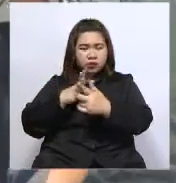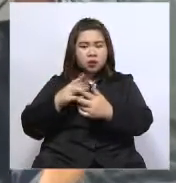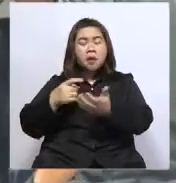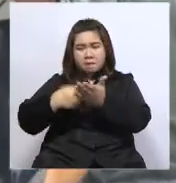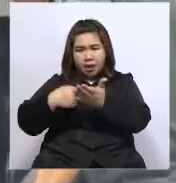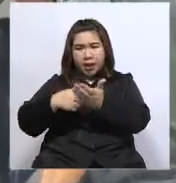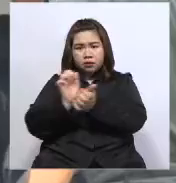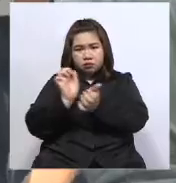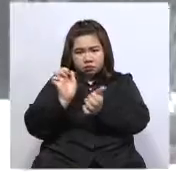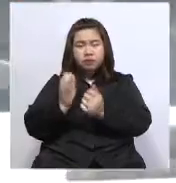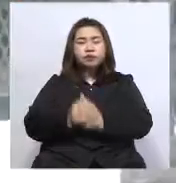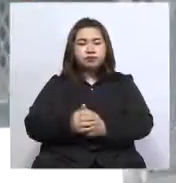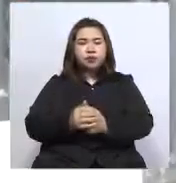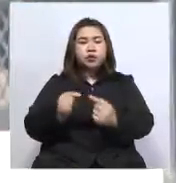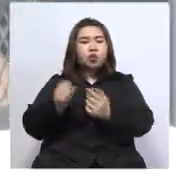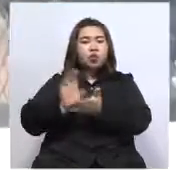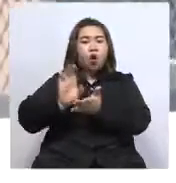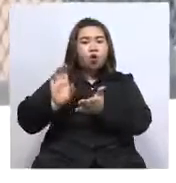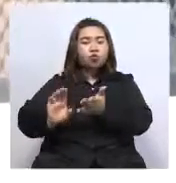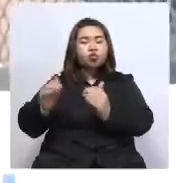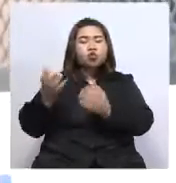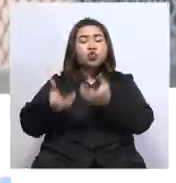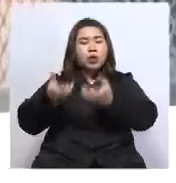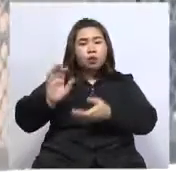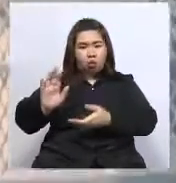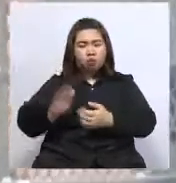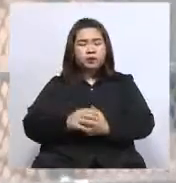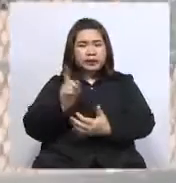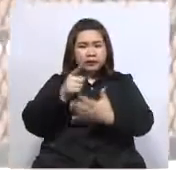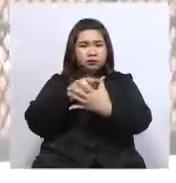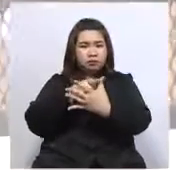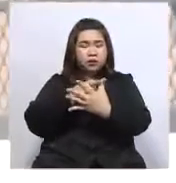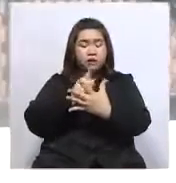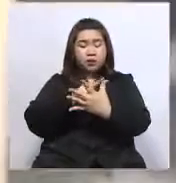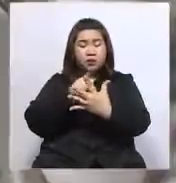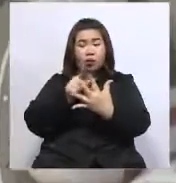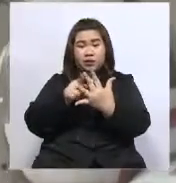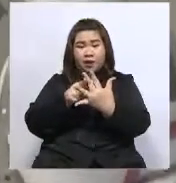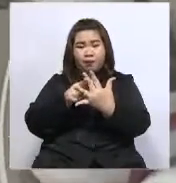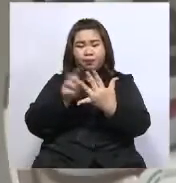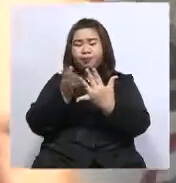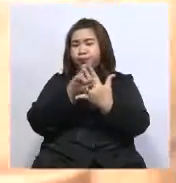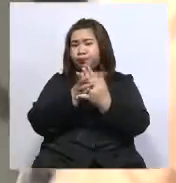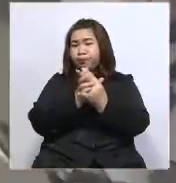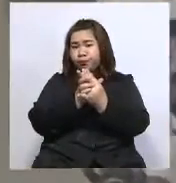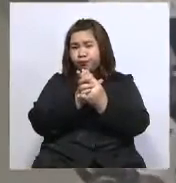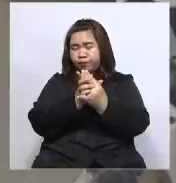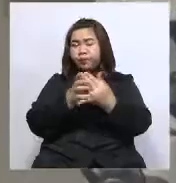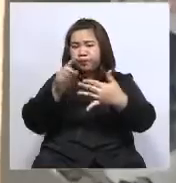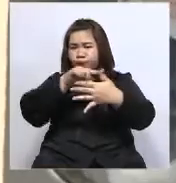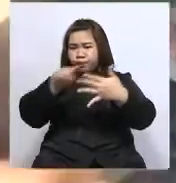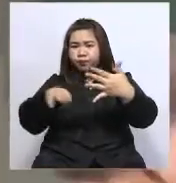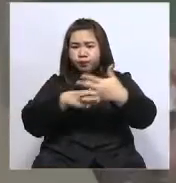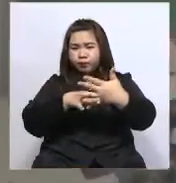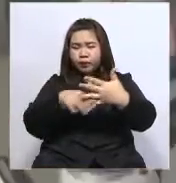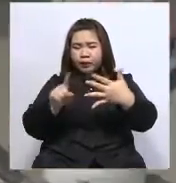างการประกันตัวโดยกองทุนยุติธรรมโดยนางสาวเปรี้ยวเอิญแจ้และนายวสินถูกตั้งข้อห